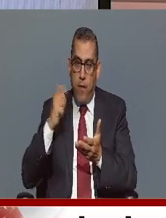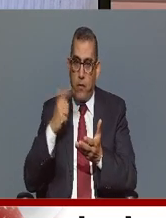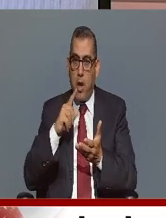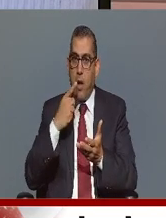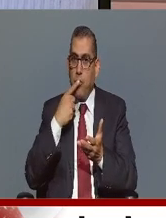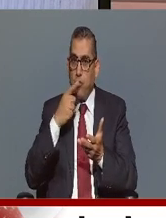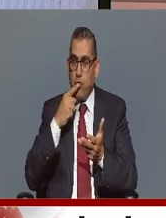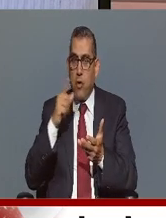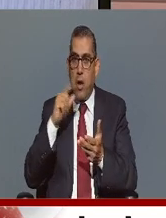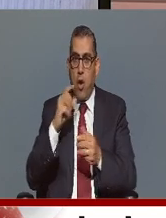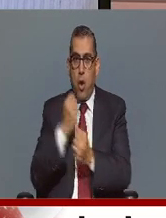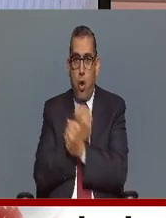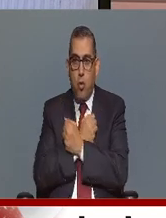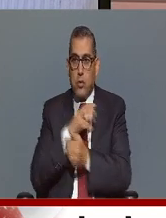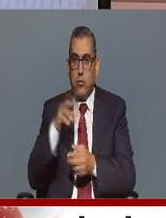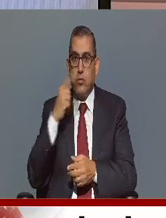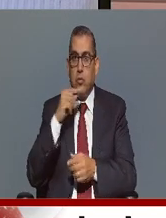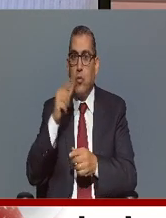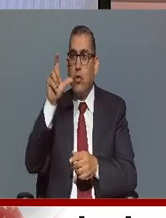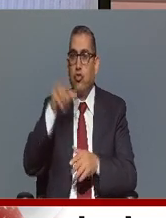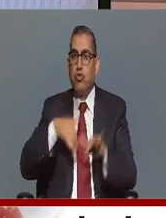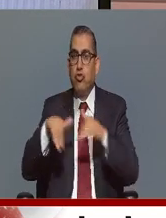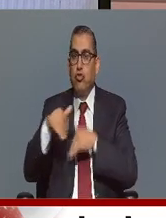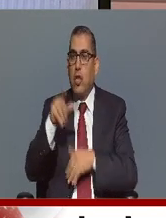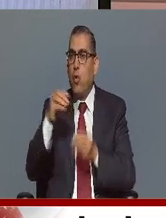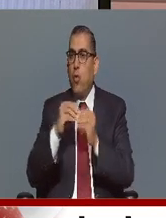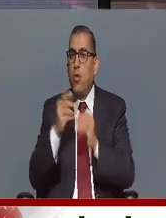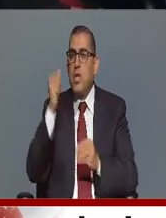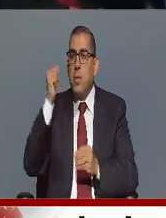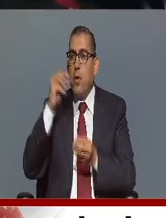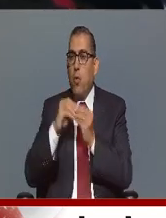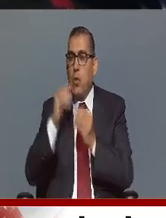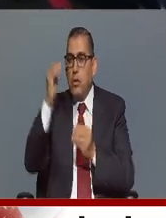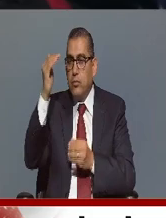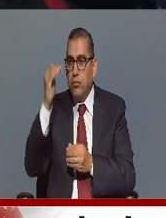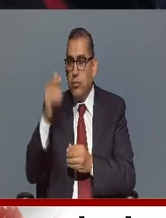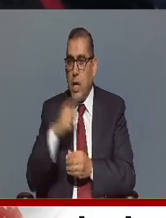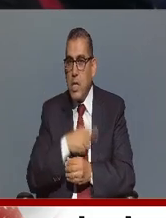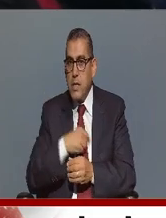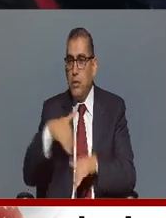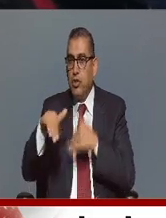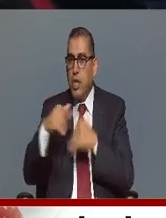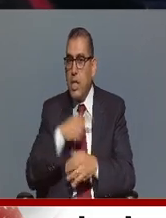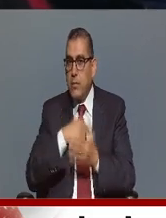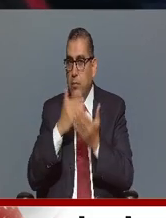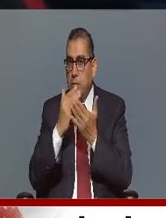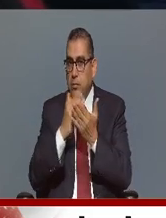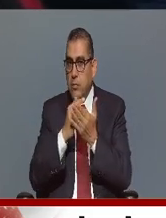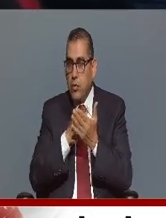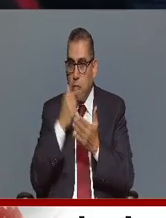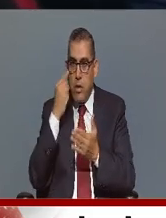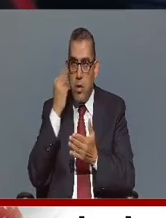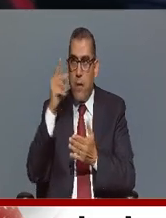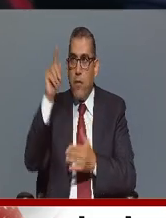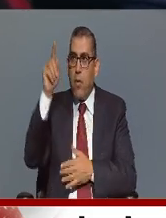بيحكوا بشكل مختصر جدا معلومات بسيطة عن أسماء الشوارع كنوع من الثقافة.